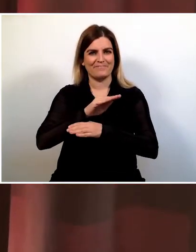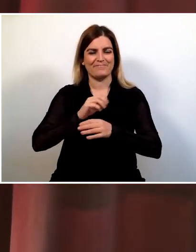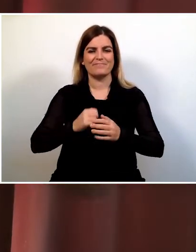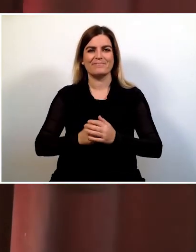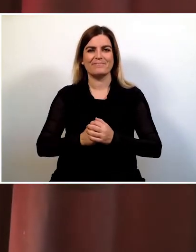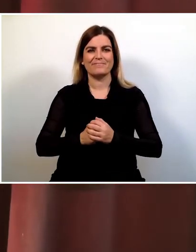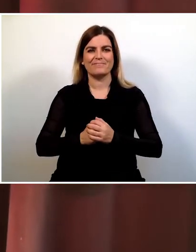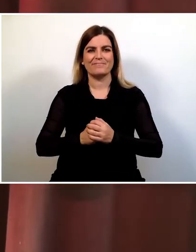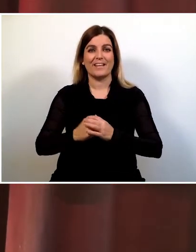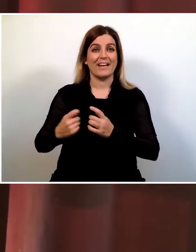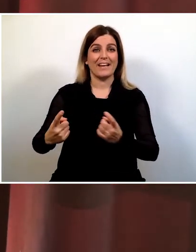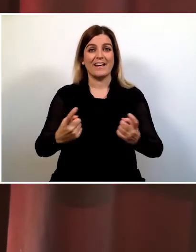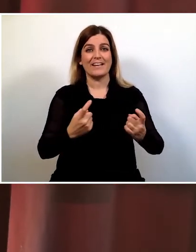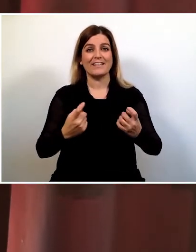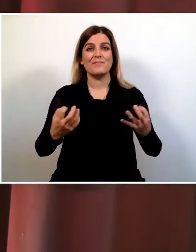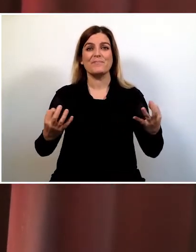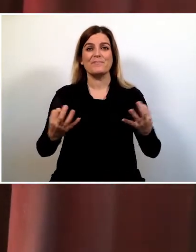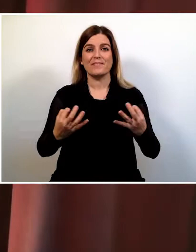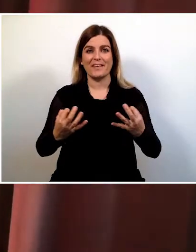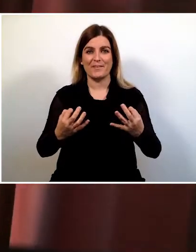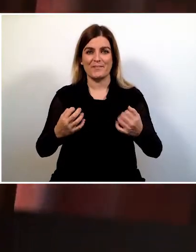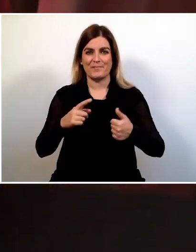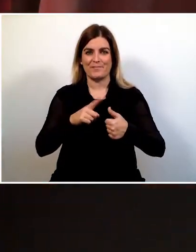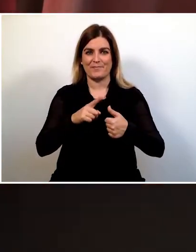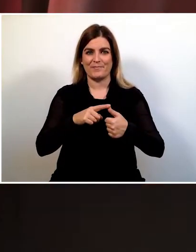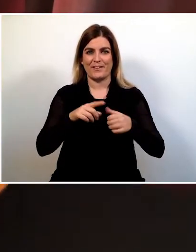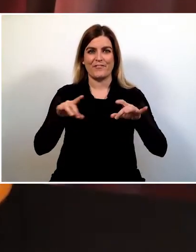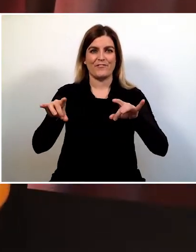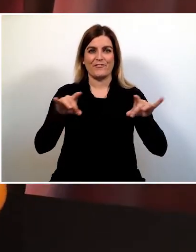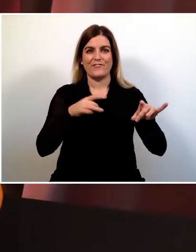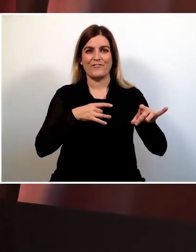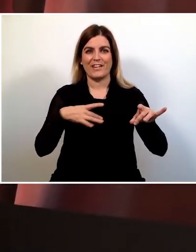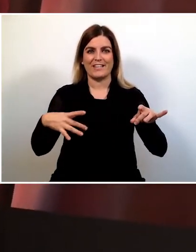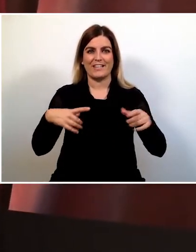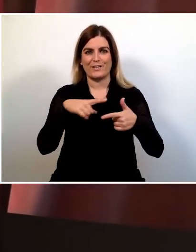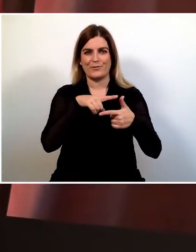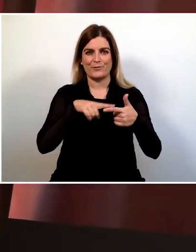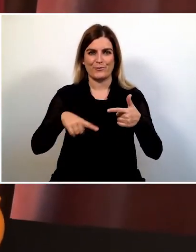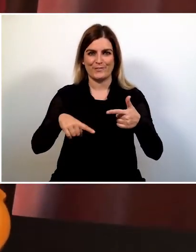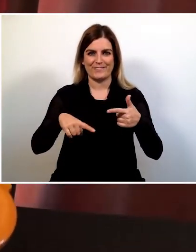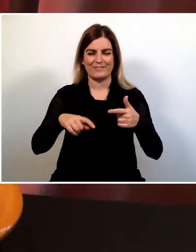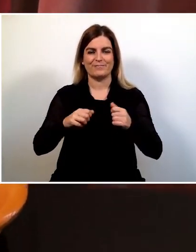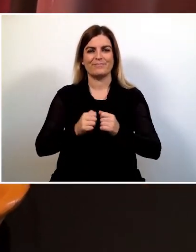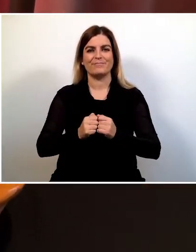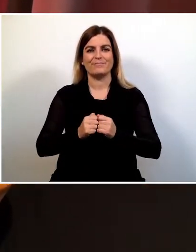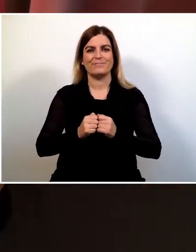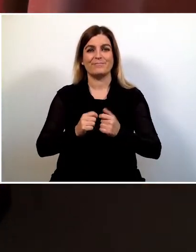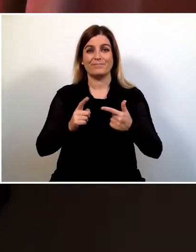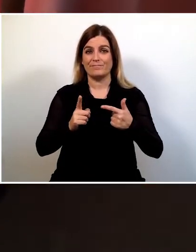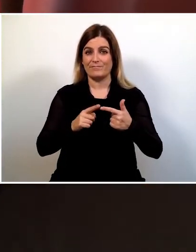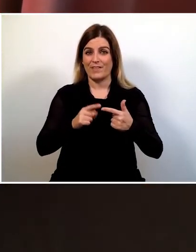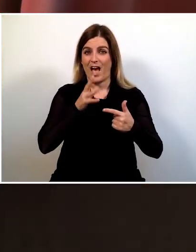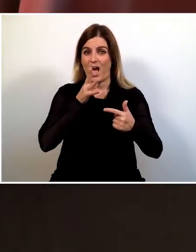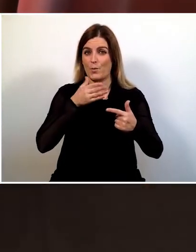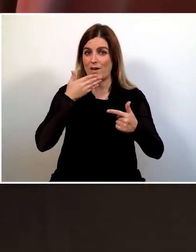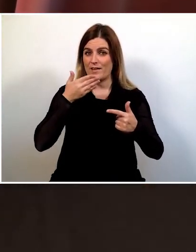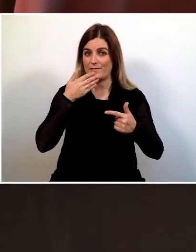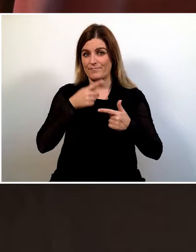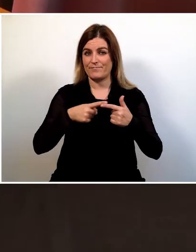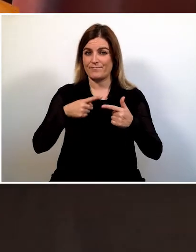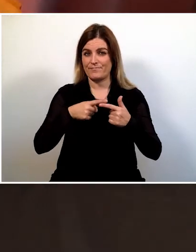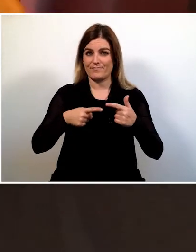Què és el que necessitem per fer aquest pa de pagès? La farina sense gluten, aigua